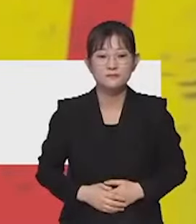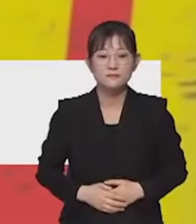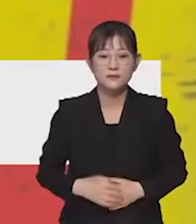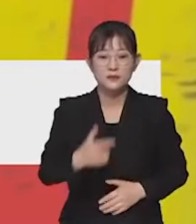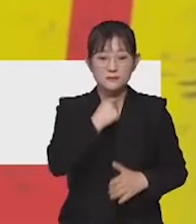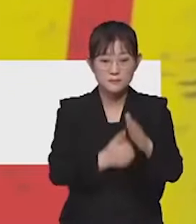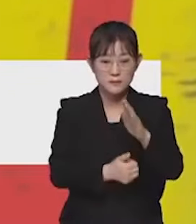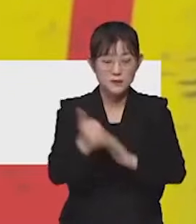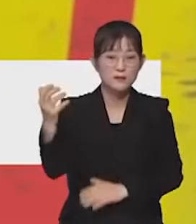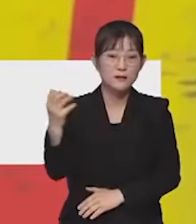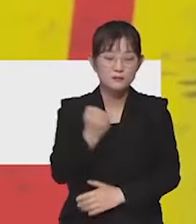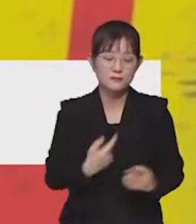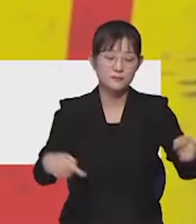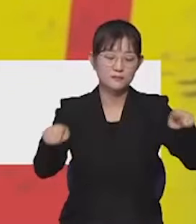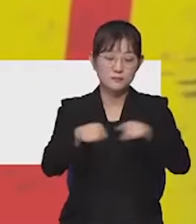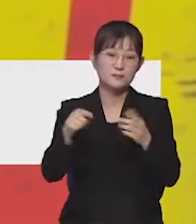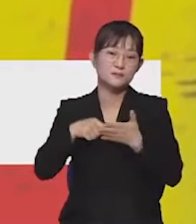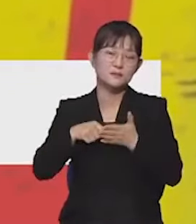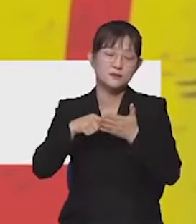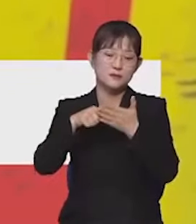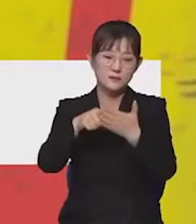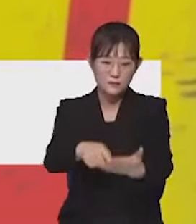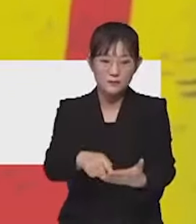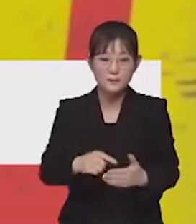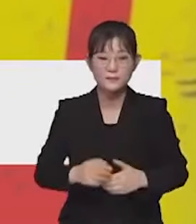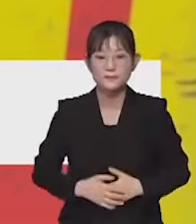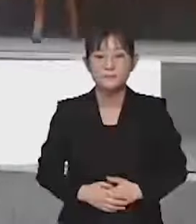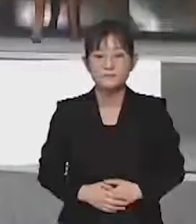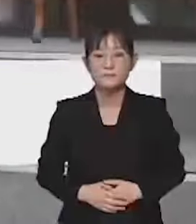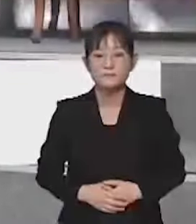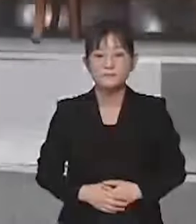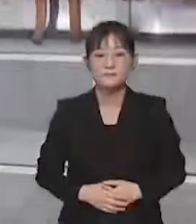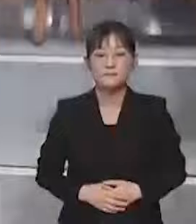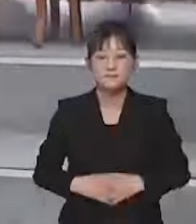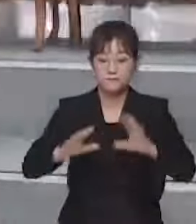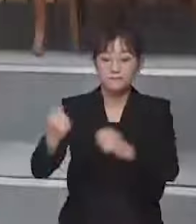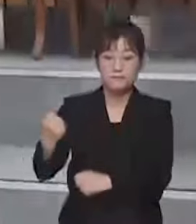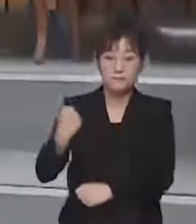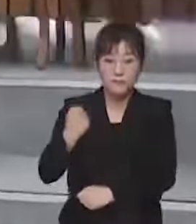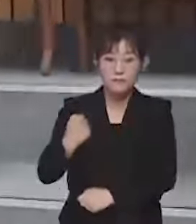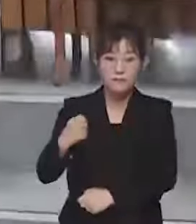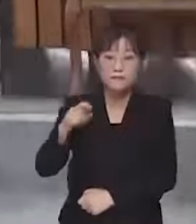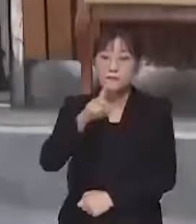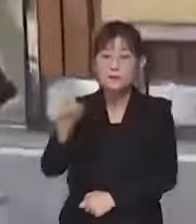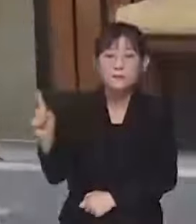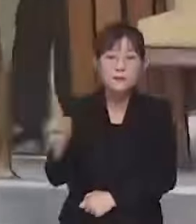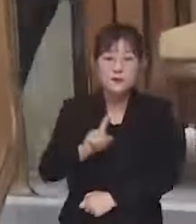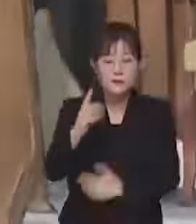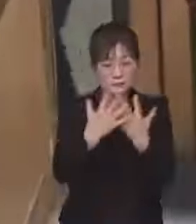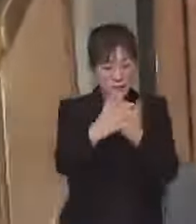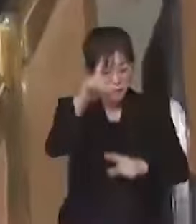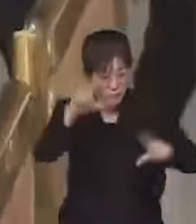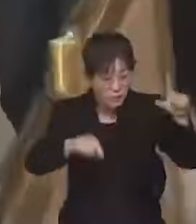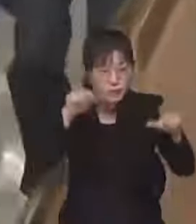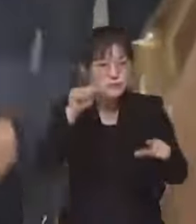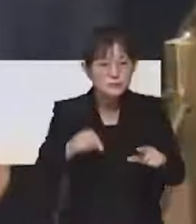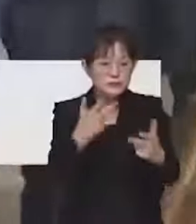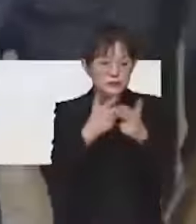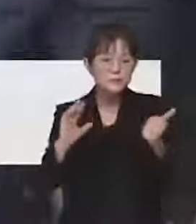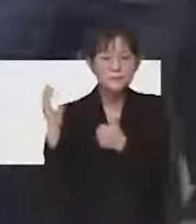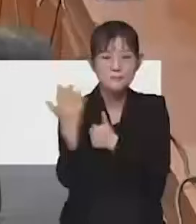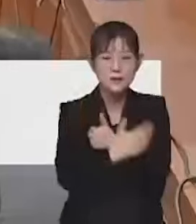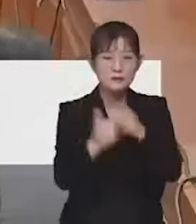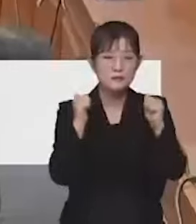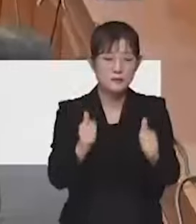희망을 가지고 함께 나아갑시다. 국민의힘은 이 같은 움직임을 방탄, 사법 방해라고